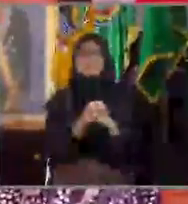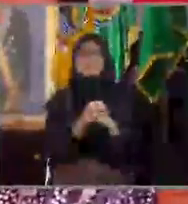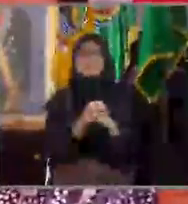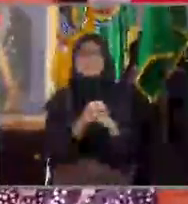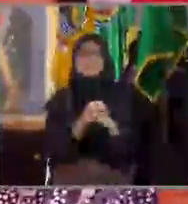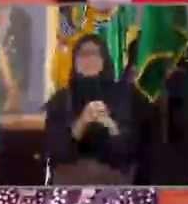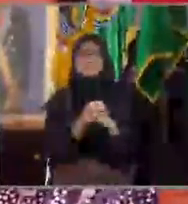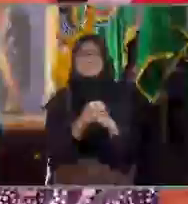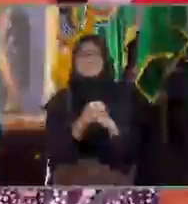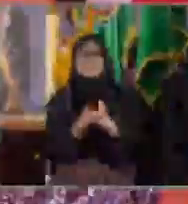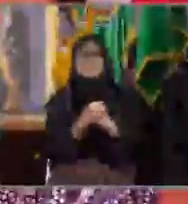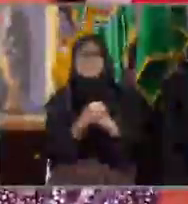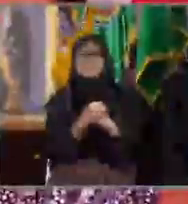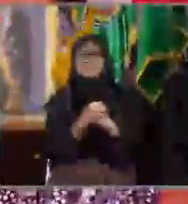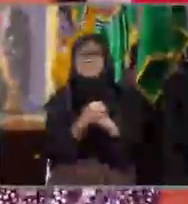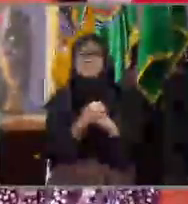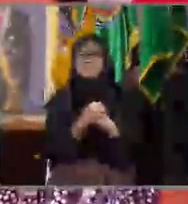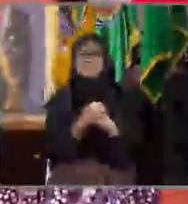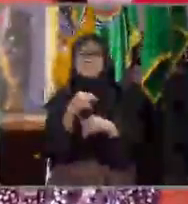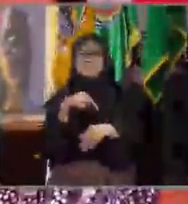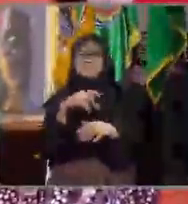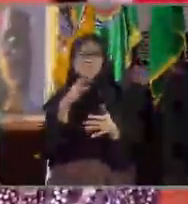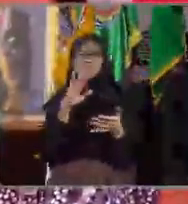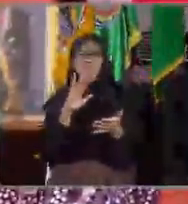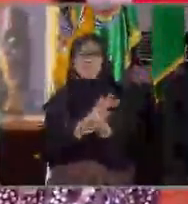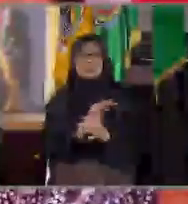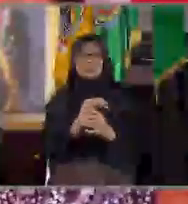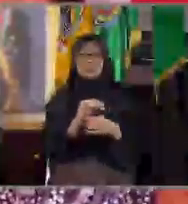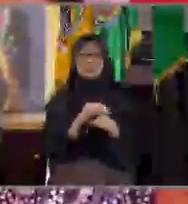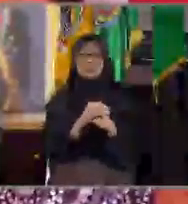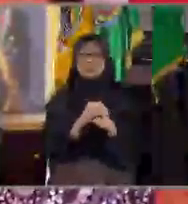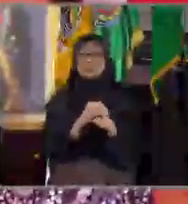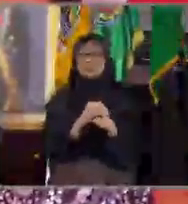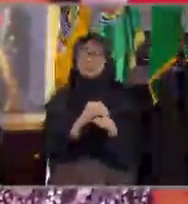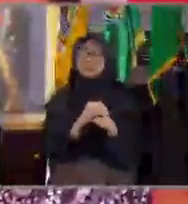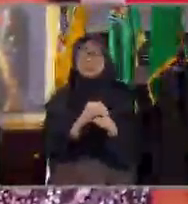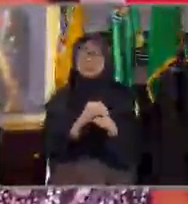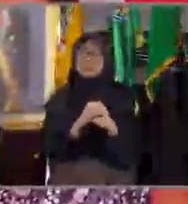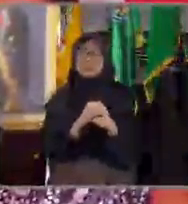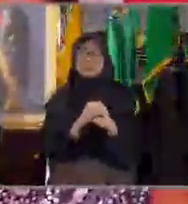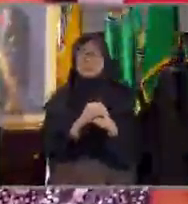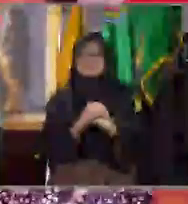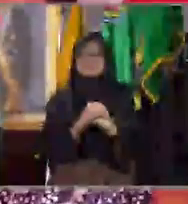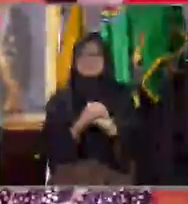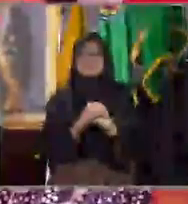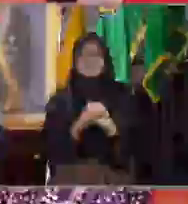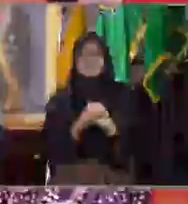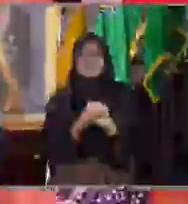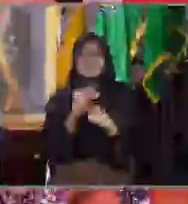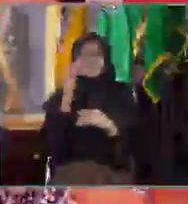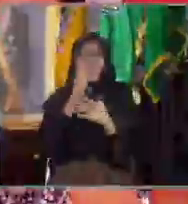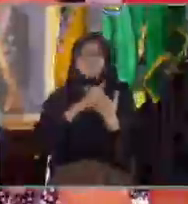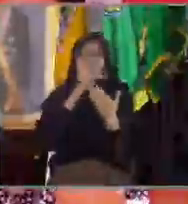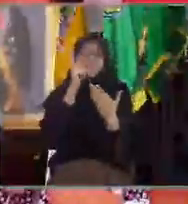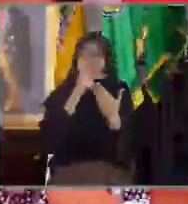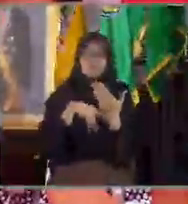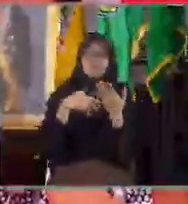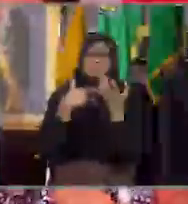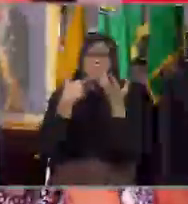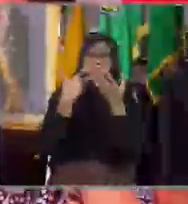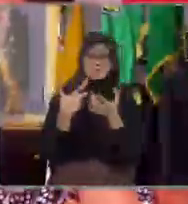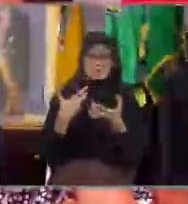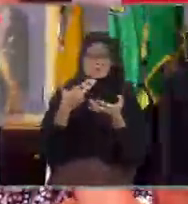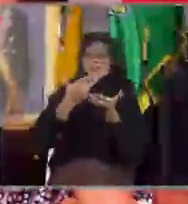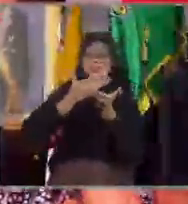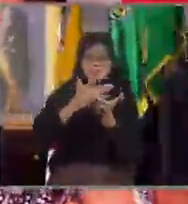Sehingga ini adalah merupakan suatu kesempatan di dalam mesin Ergi kan suatu program-program di dalam satu wilayah